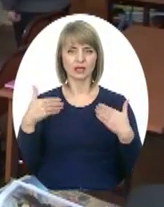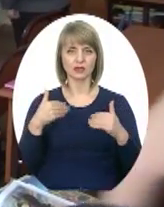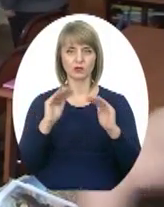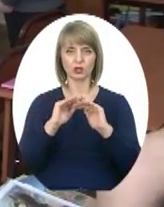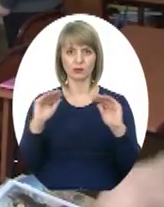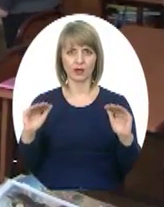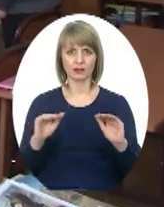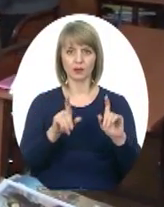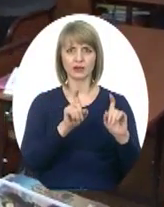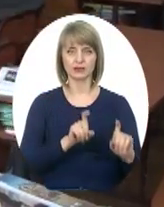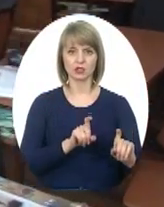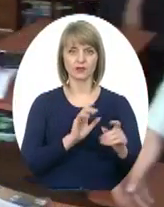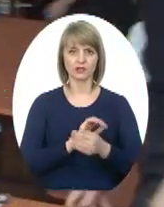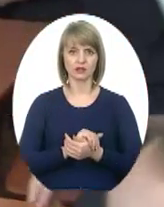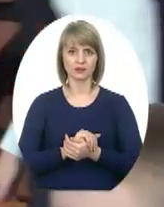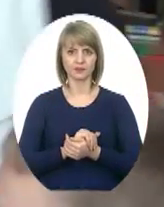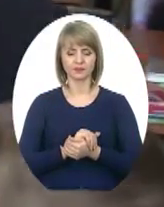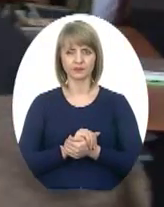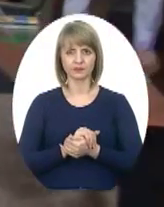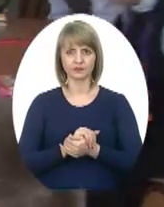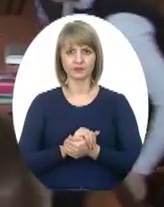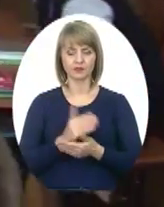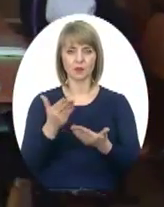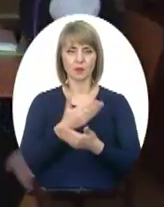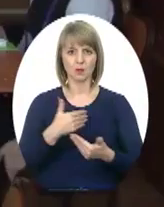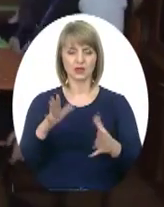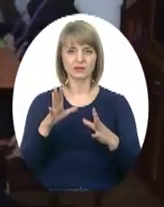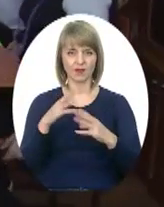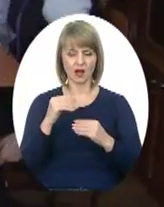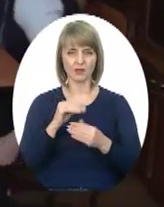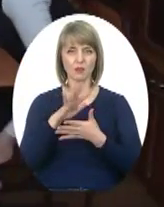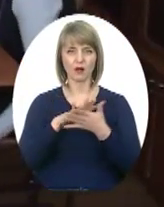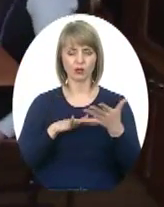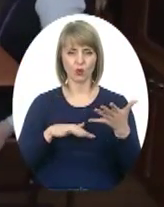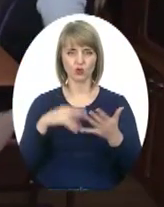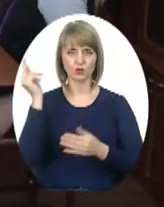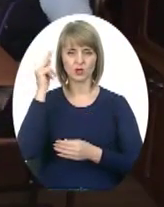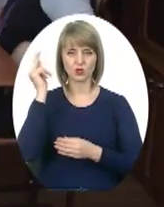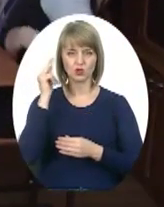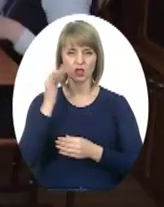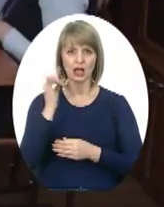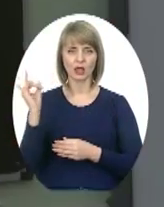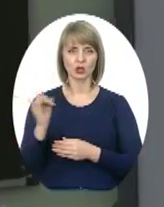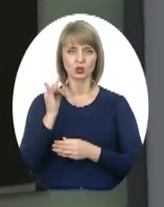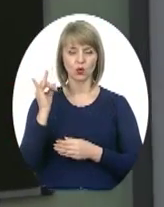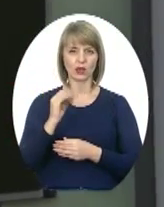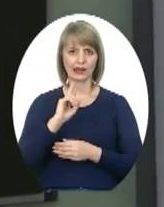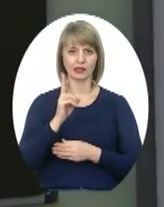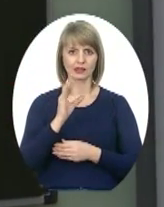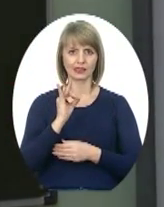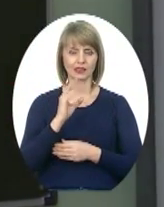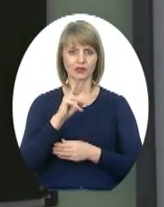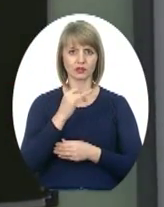Здравствуйте, ребята! Присаживайтесь. Мы с вами продолжим изучение истории